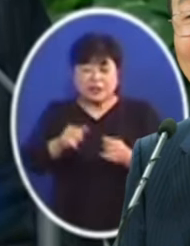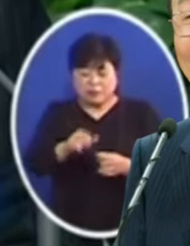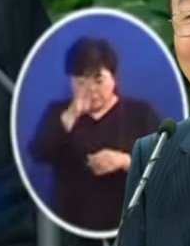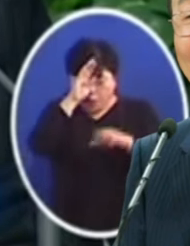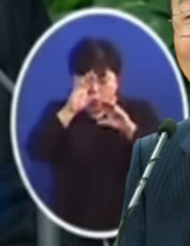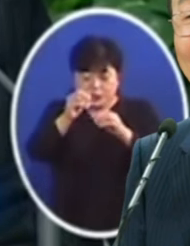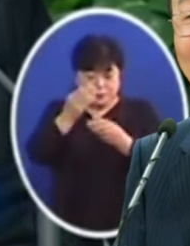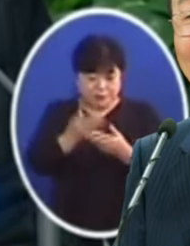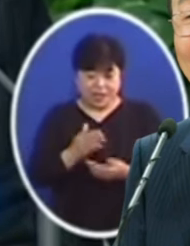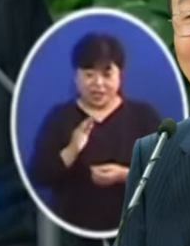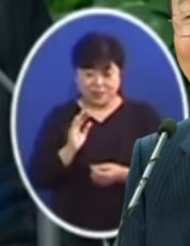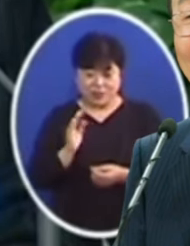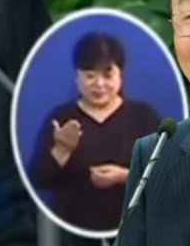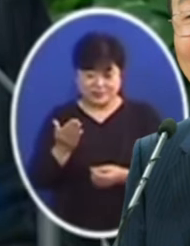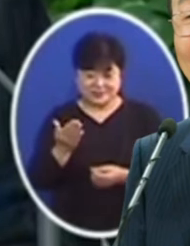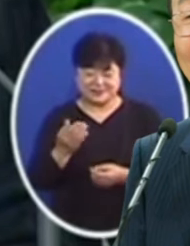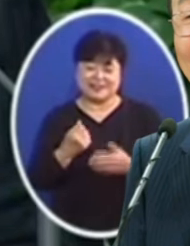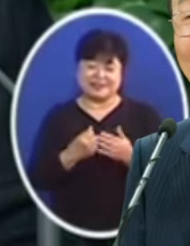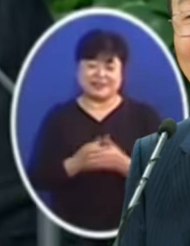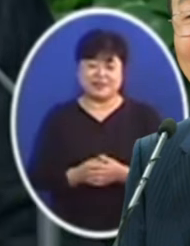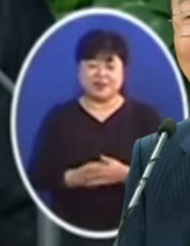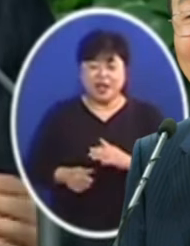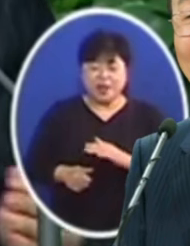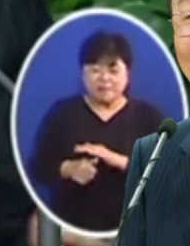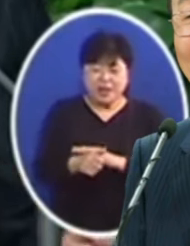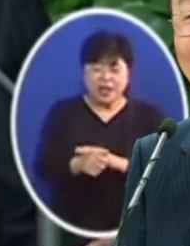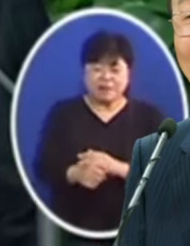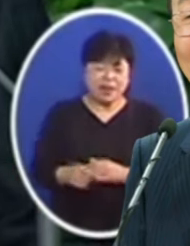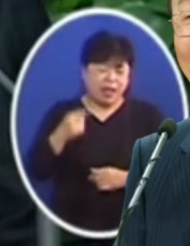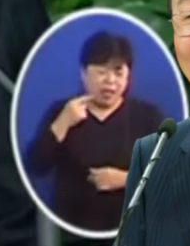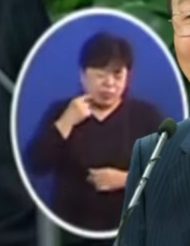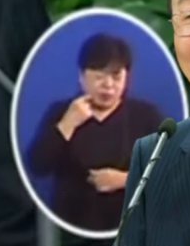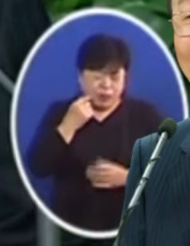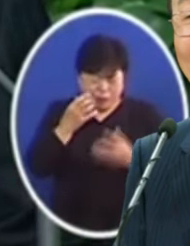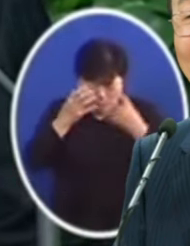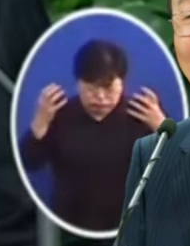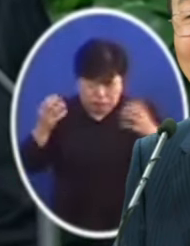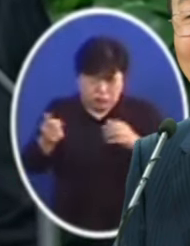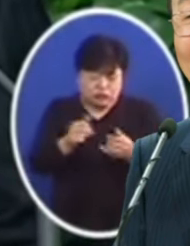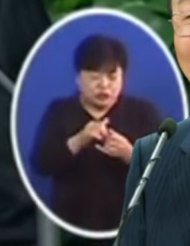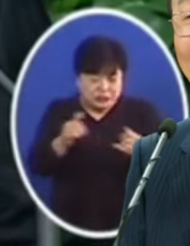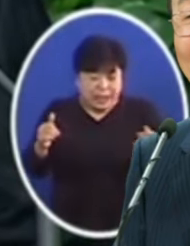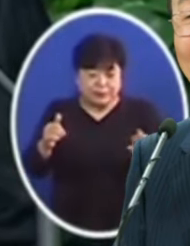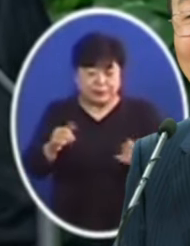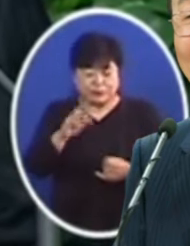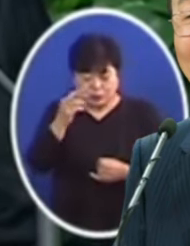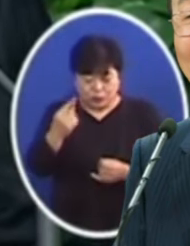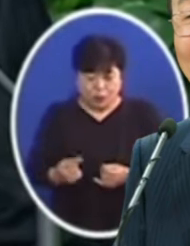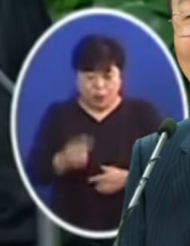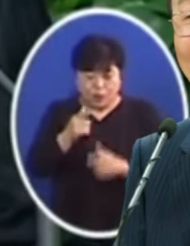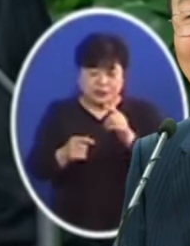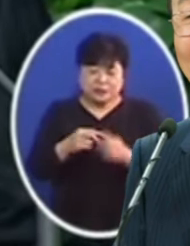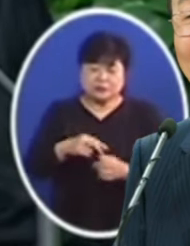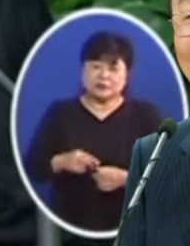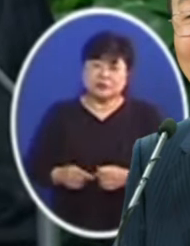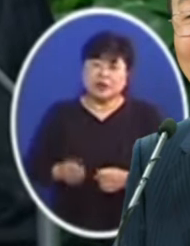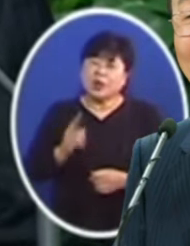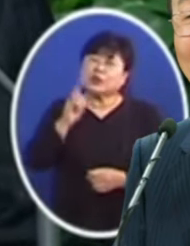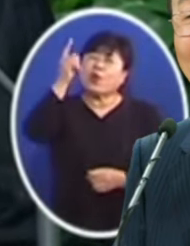고침을 받으려 했던 것입니다. 그래서 뱀에 독이 올라서 퉁퉁 부어서 죽어가는 사람도 장대 높이 다른